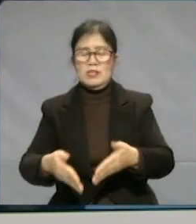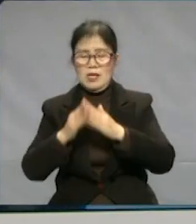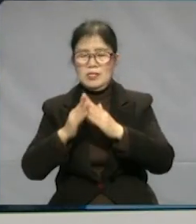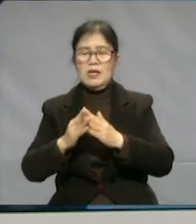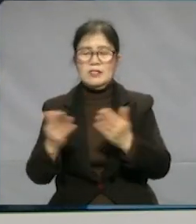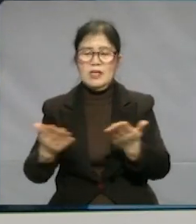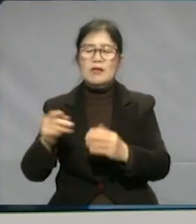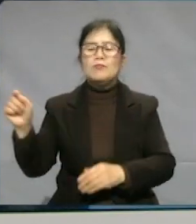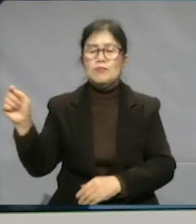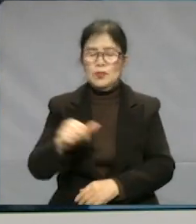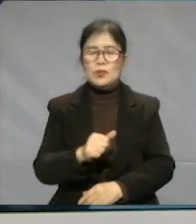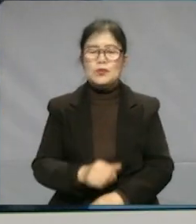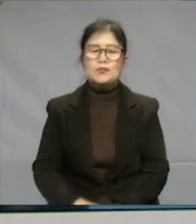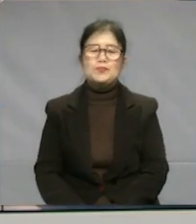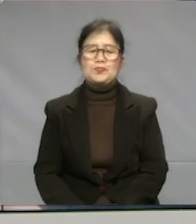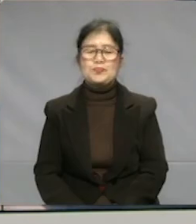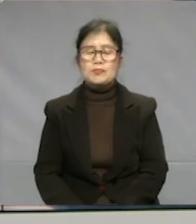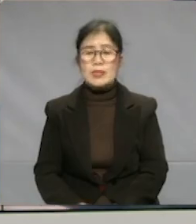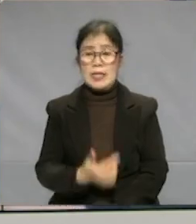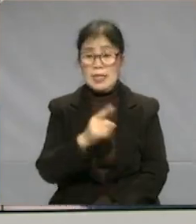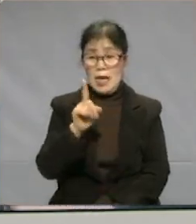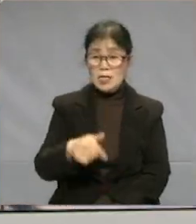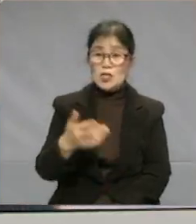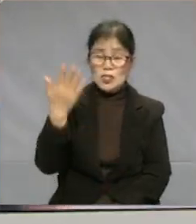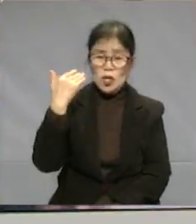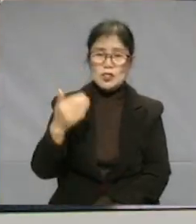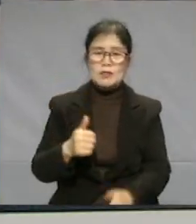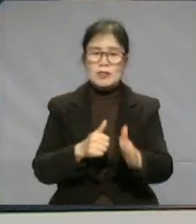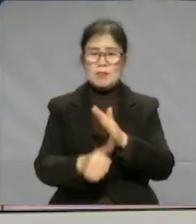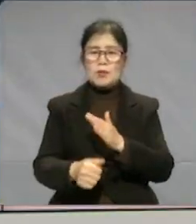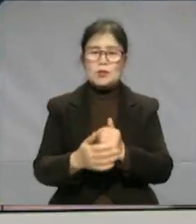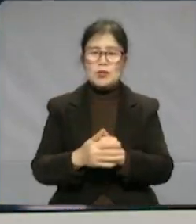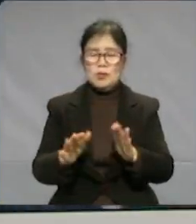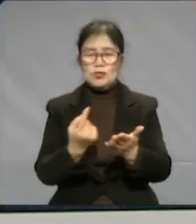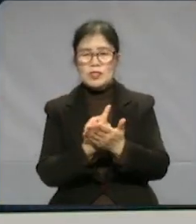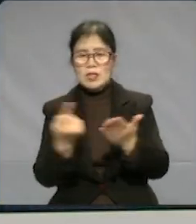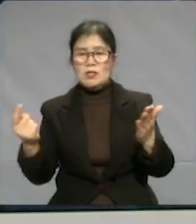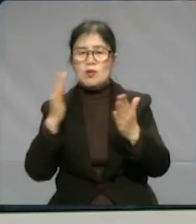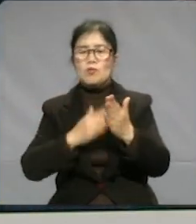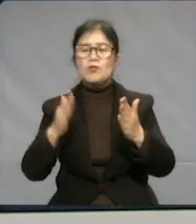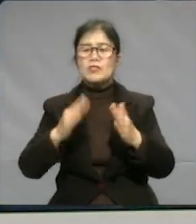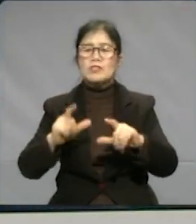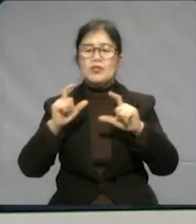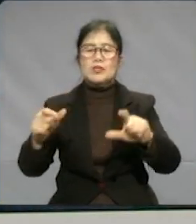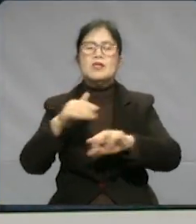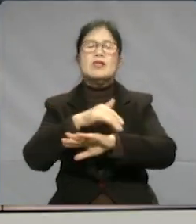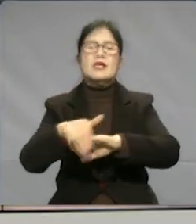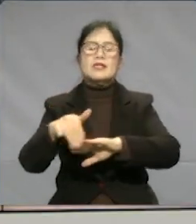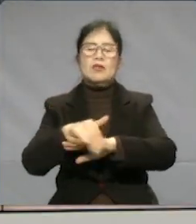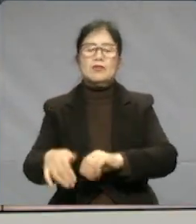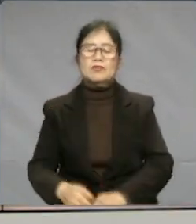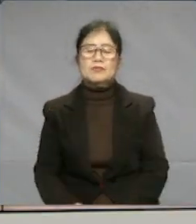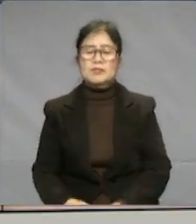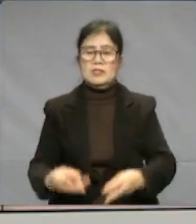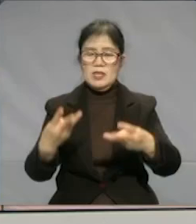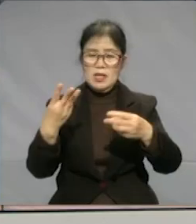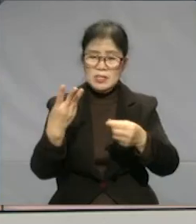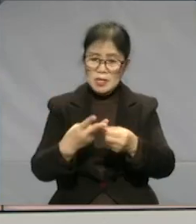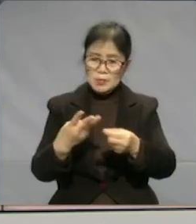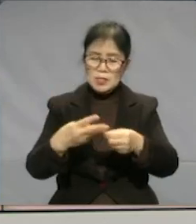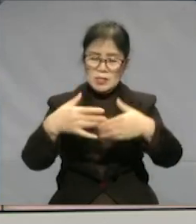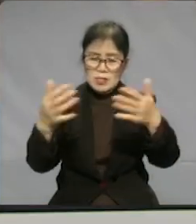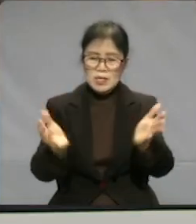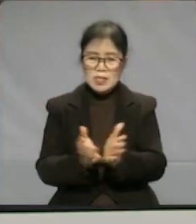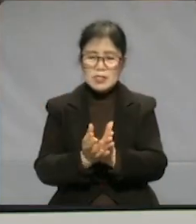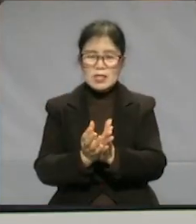속도를 내고 있습니다 이낙연 전 더불어민주당 대표도 이번 주 탈당을 공식 선언할 예정이어서 제 3지대 신당 논의가